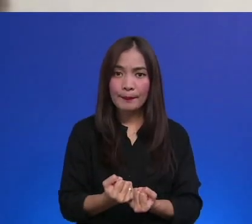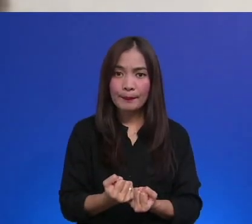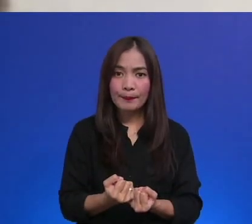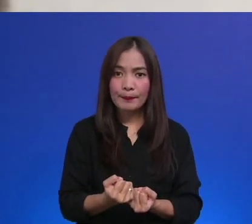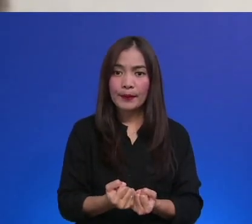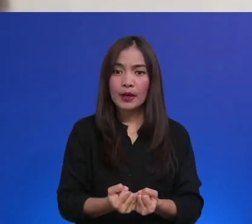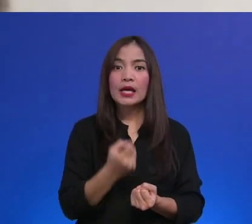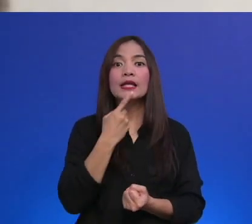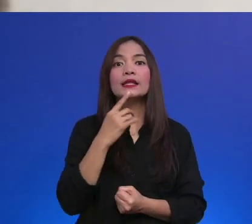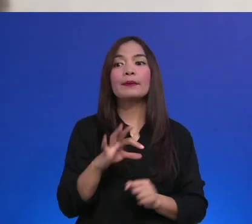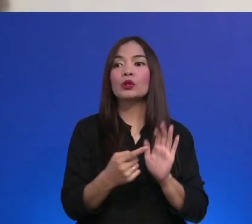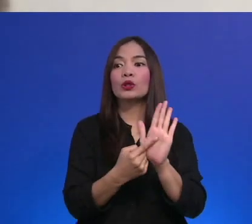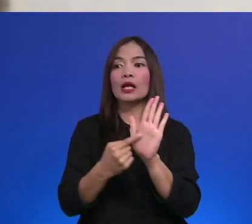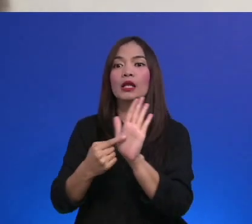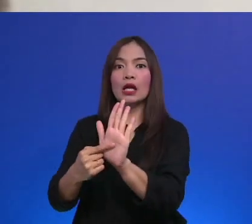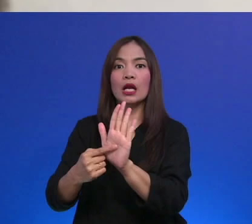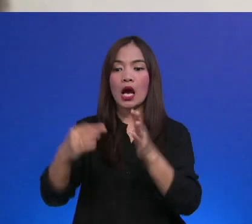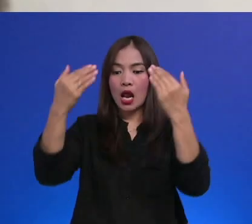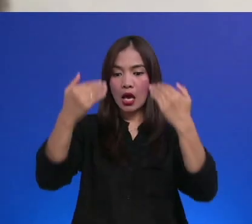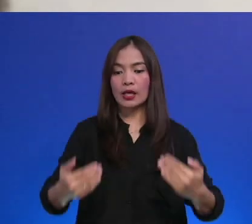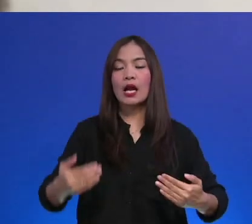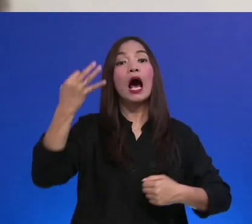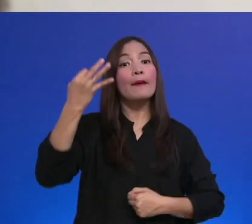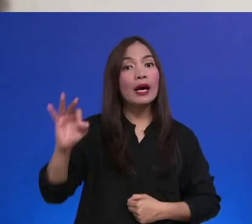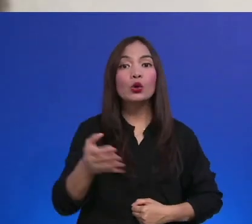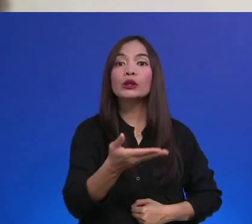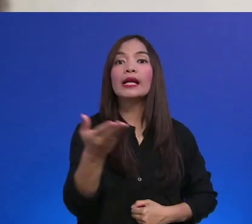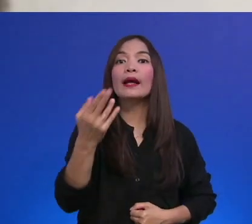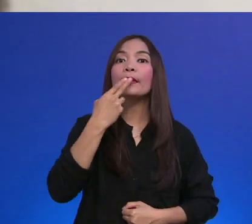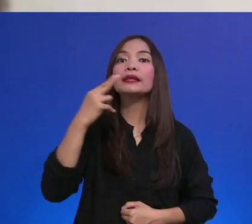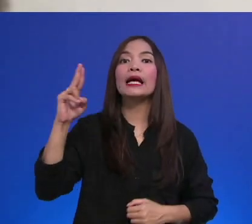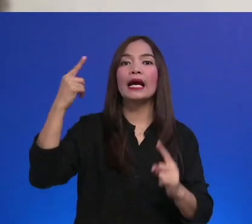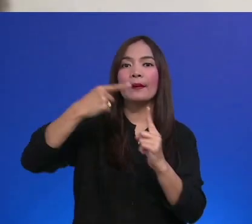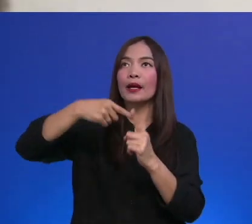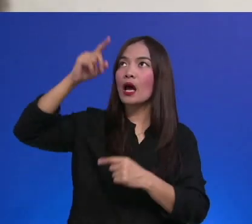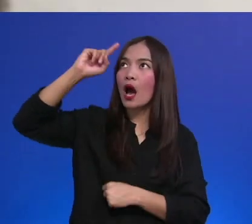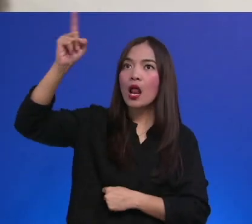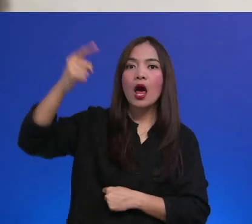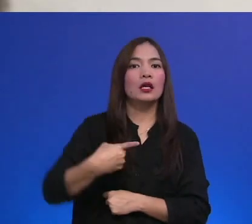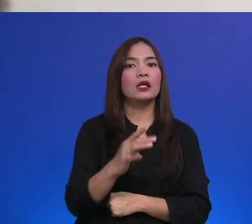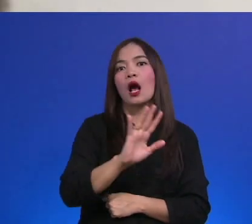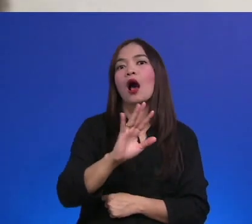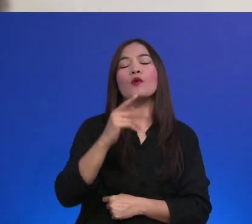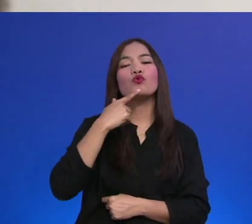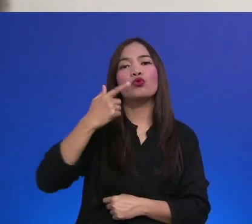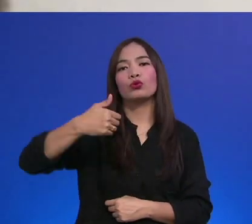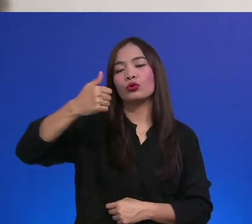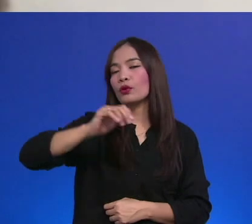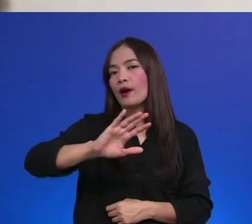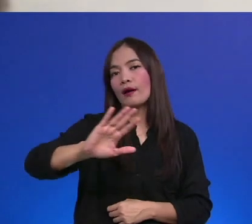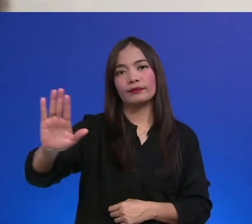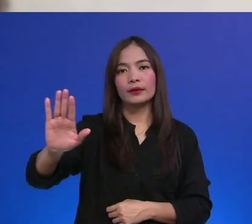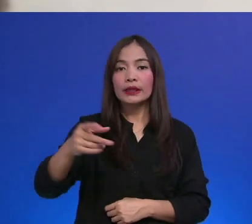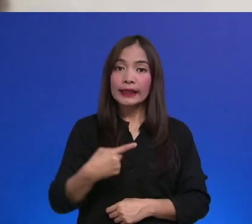tanda-tanda lahiriyah baru saudara percaya kita tidak perlu Kita